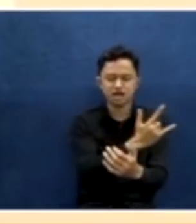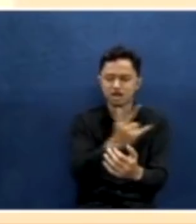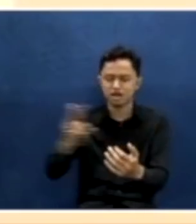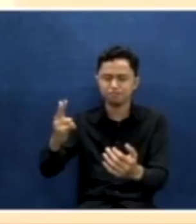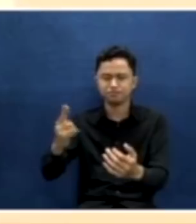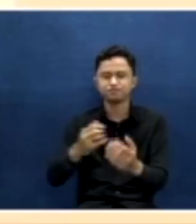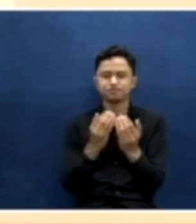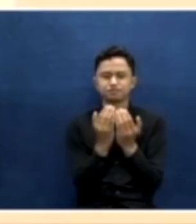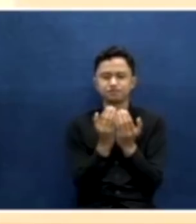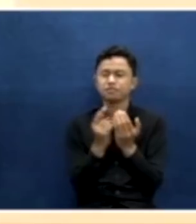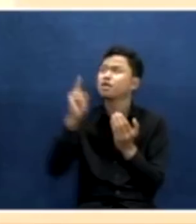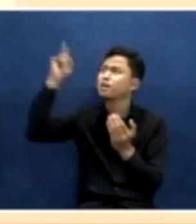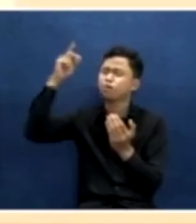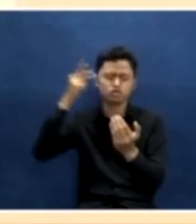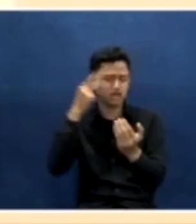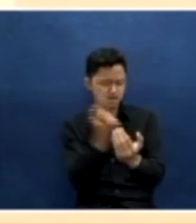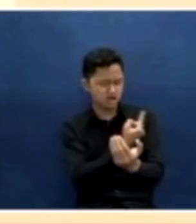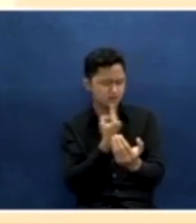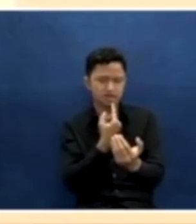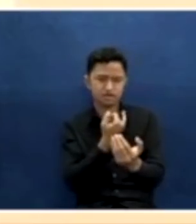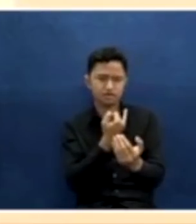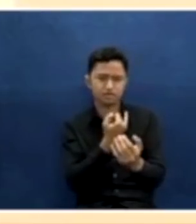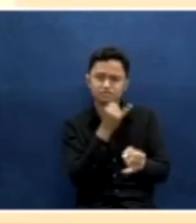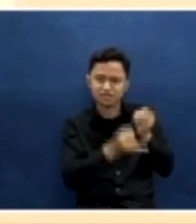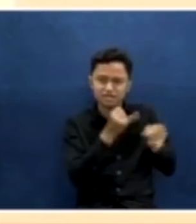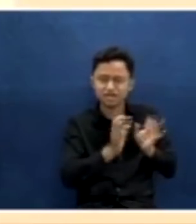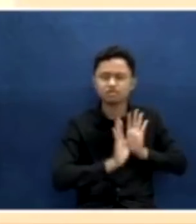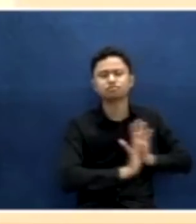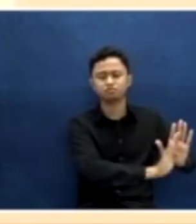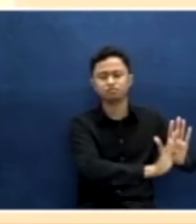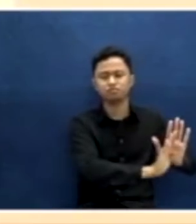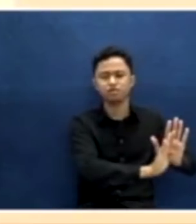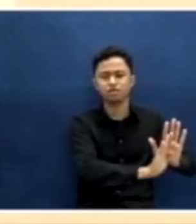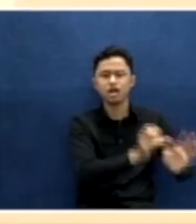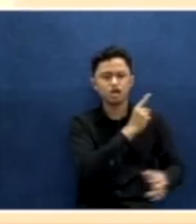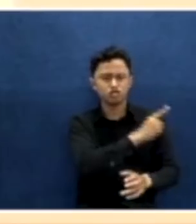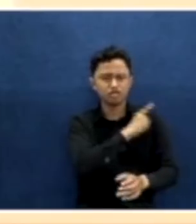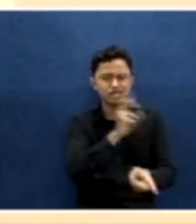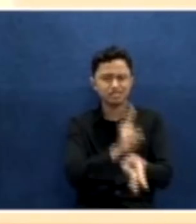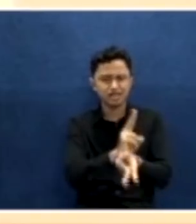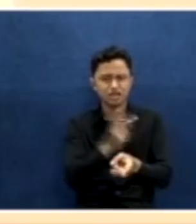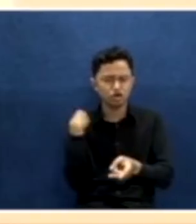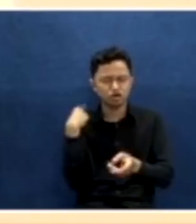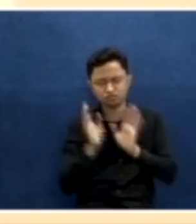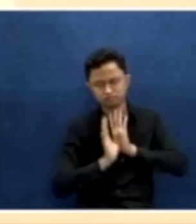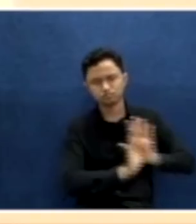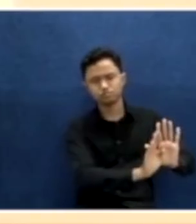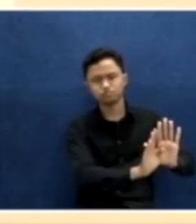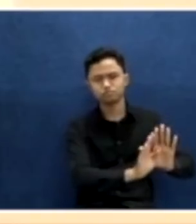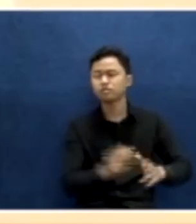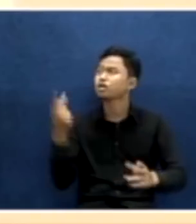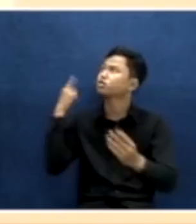keburukan sebagaimana engkau mencegah musuh dari segala dosa dan berzina and Ya Allah berikanlah keberkahan untuk